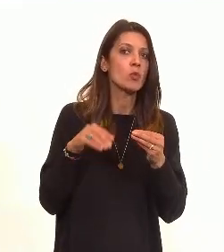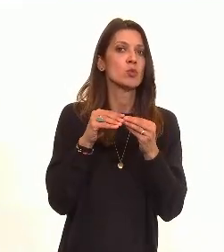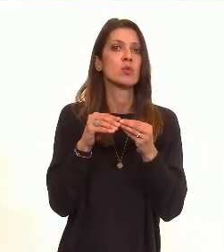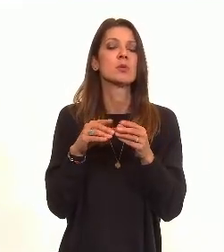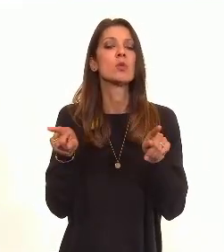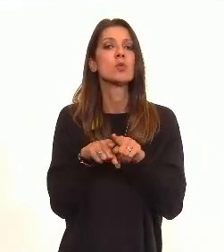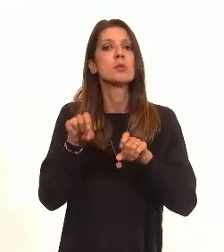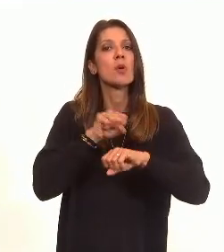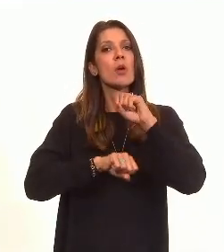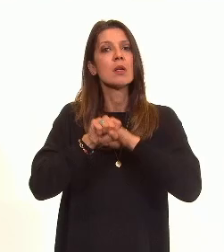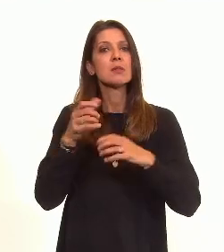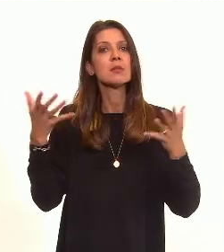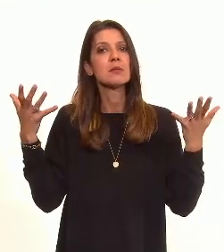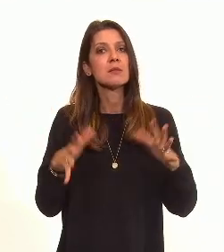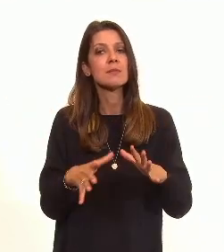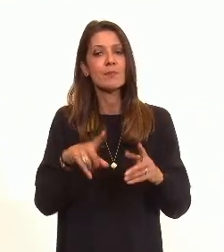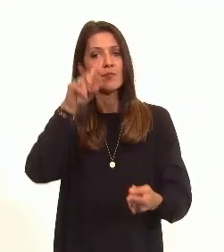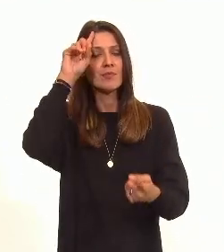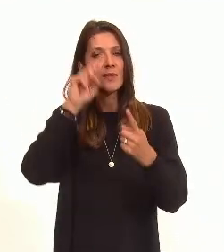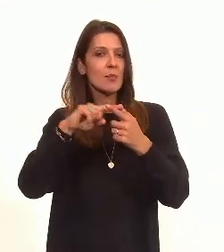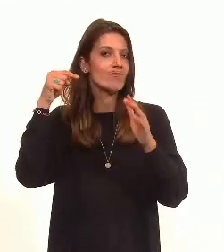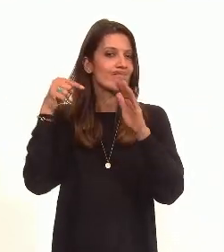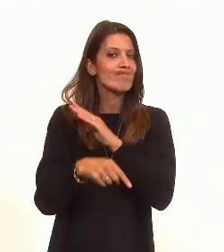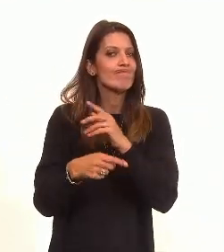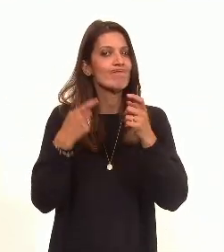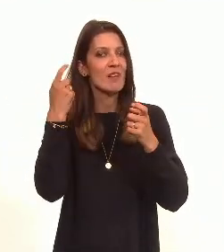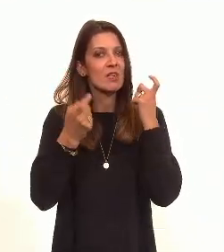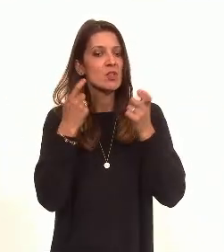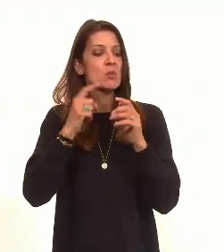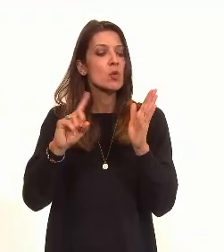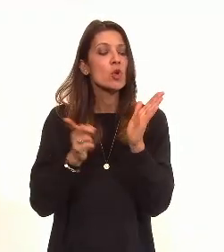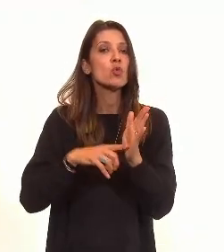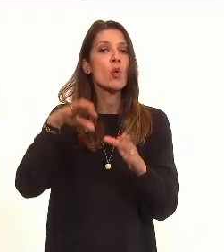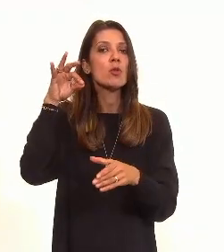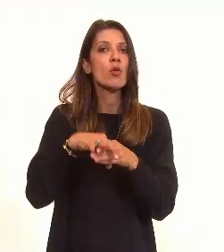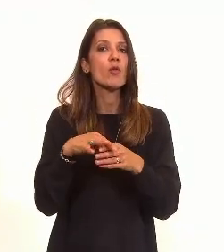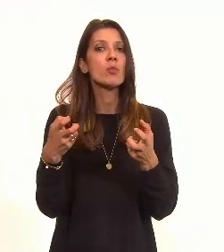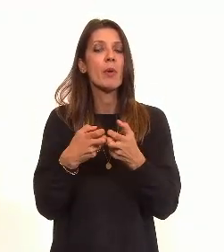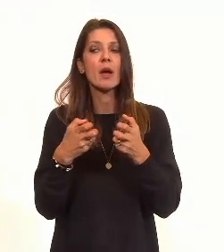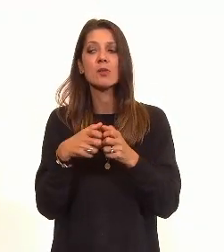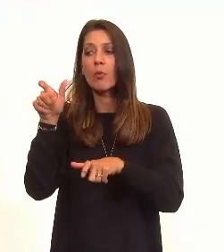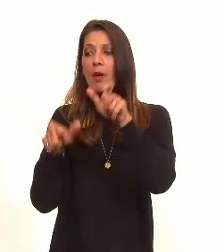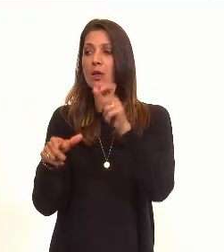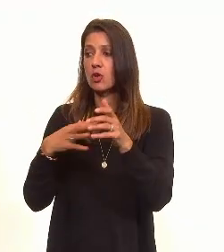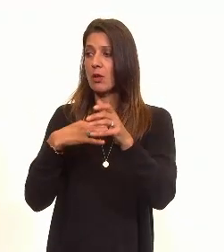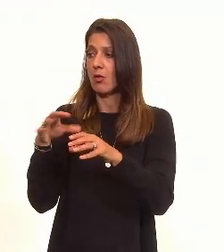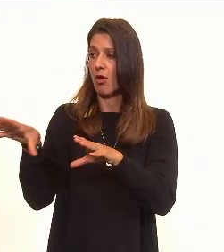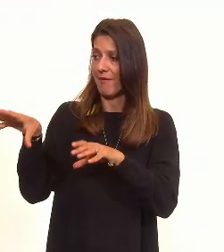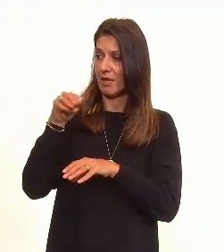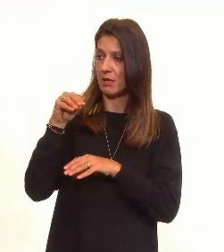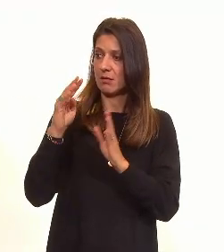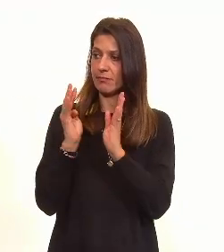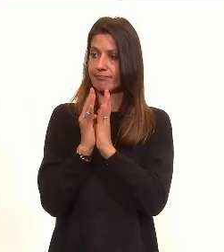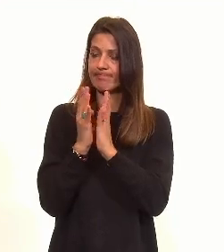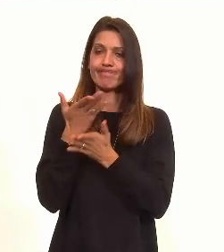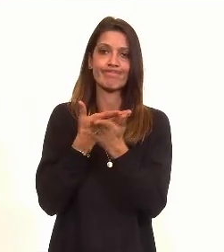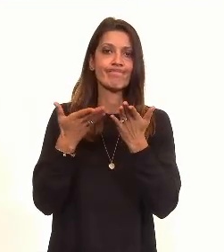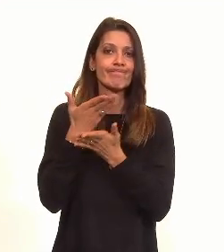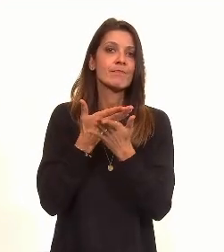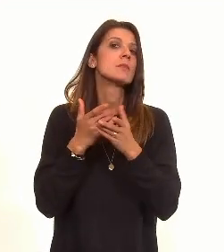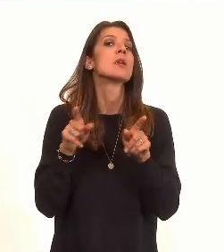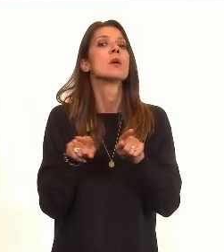donc des vidéos avec des personnages, des dessins animés, avec des voix off, avec une forme de question quiz. On a